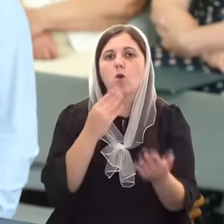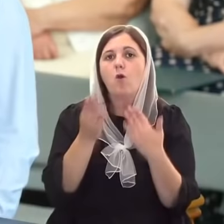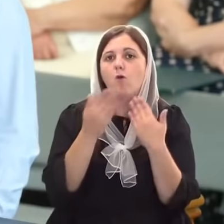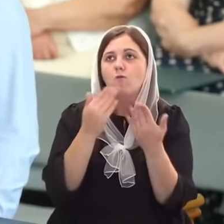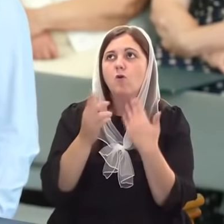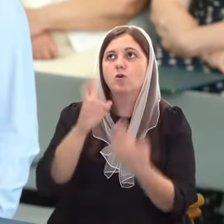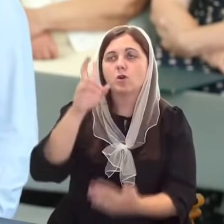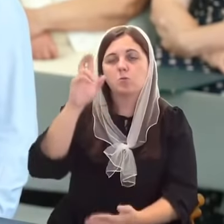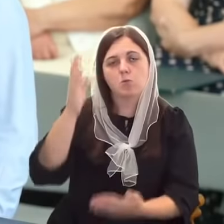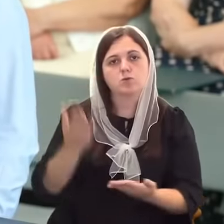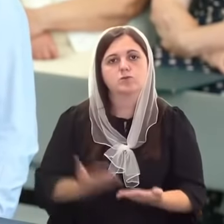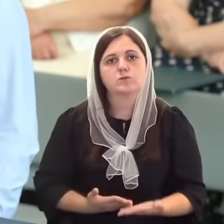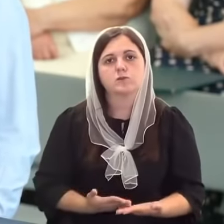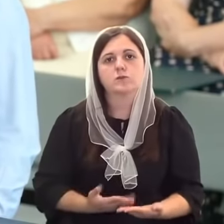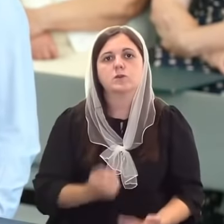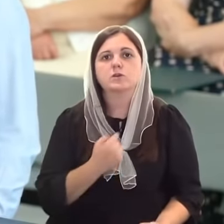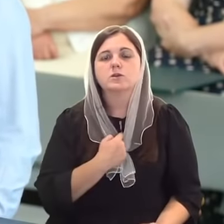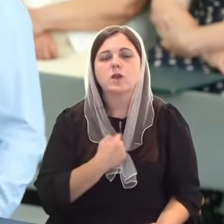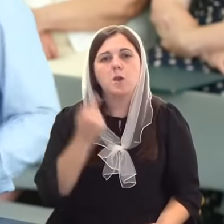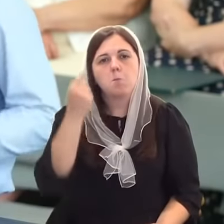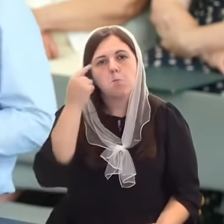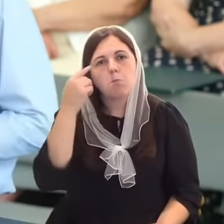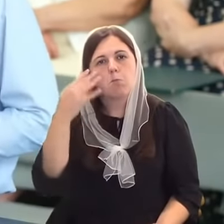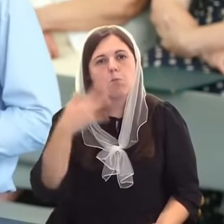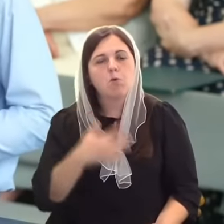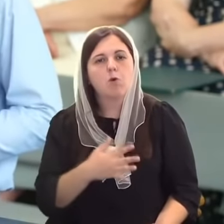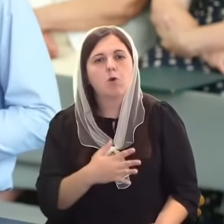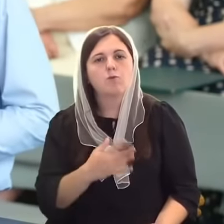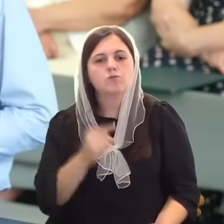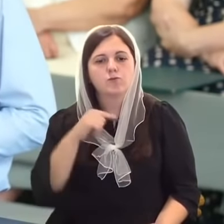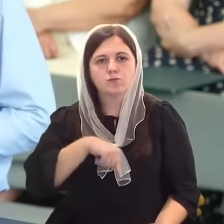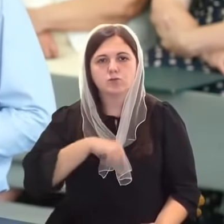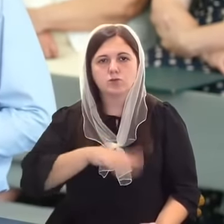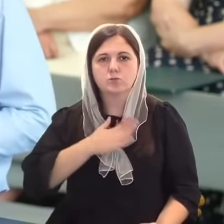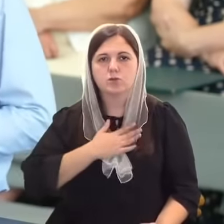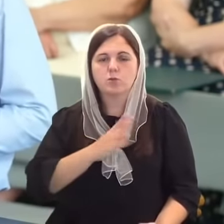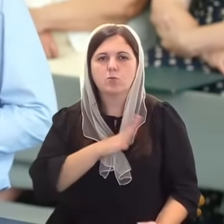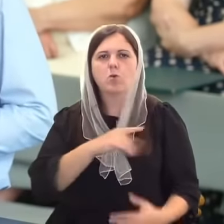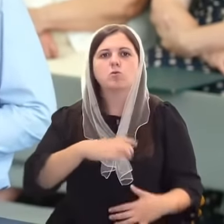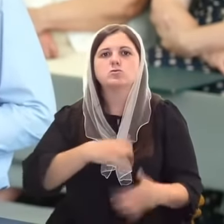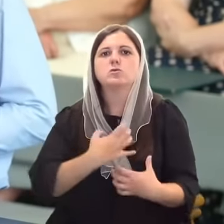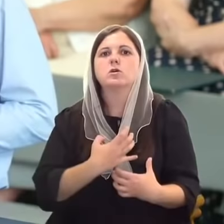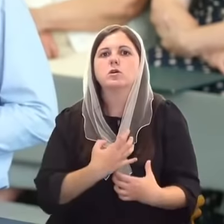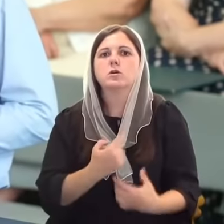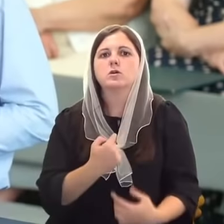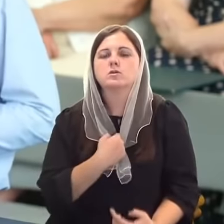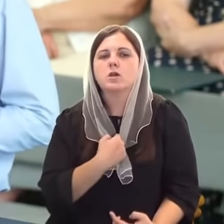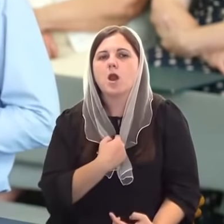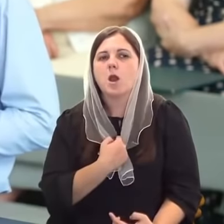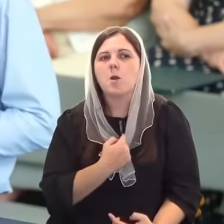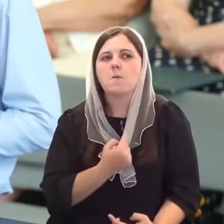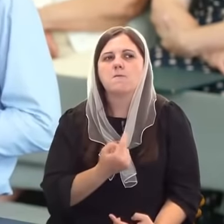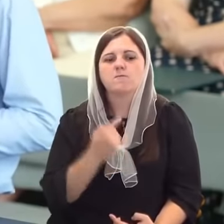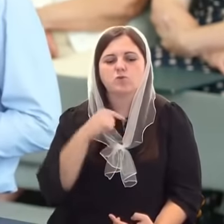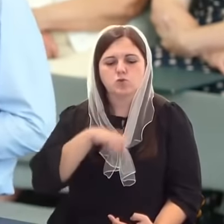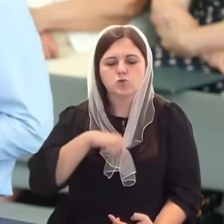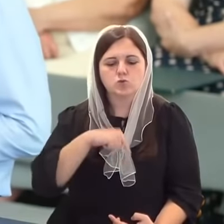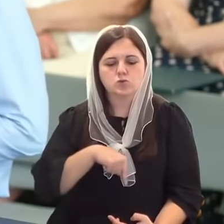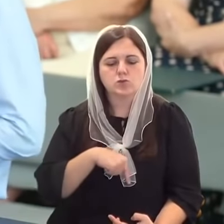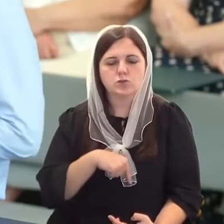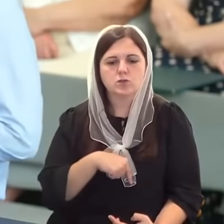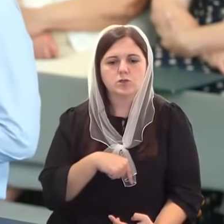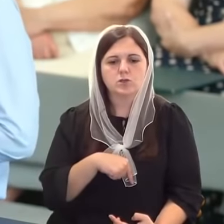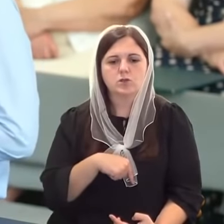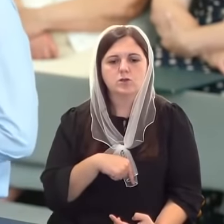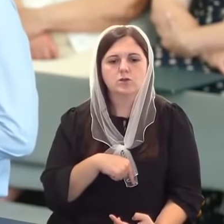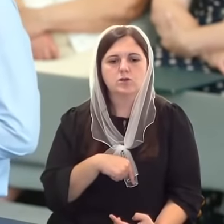живой Бог. И я помню, друзья, внутри меня был страх. Я начал внутри показывать Богу